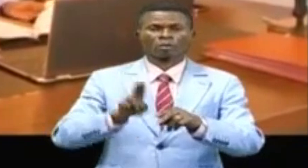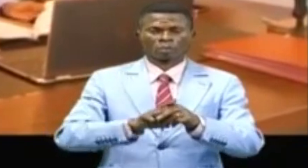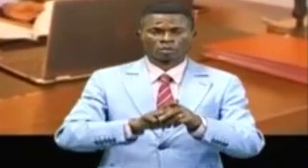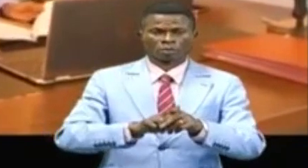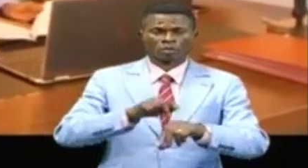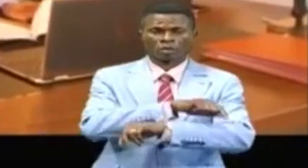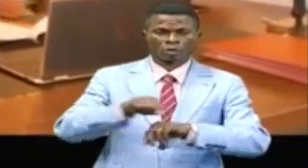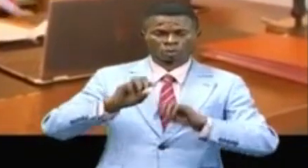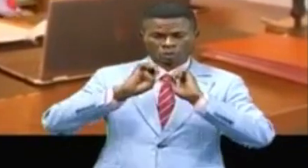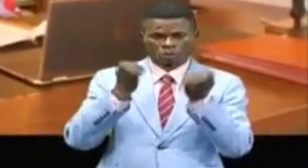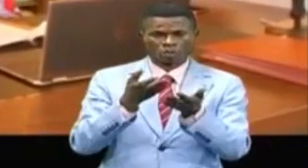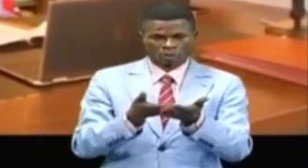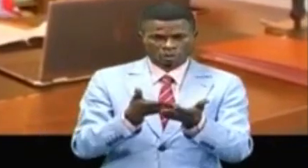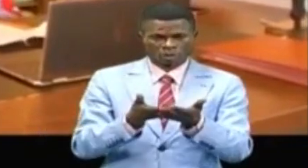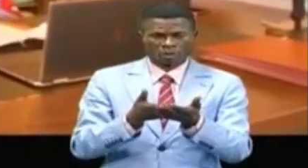joint venture.